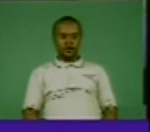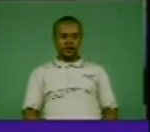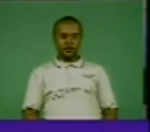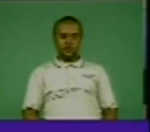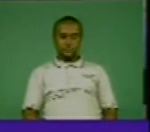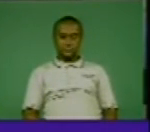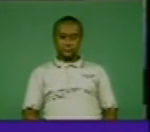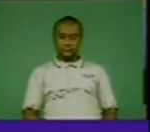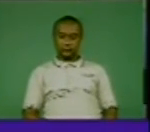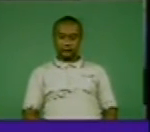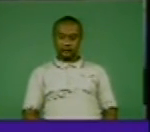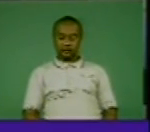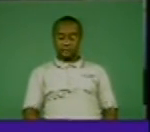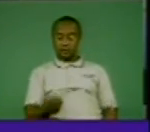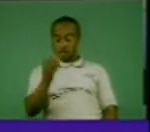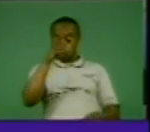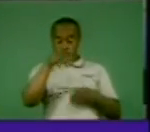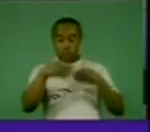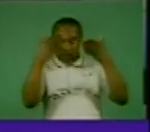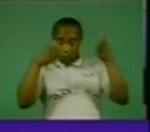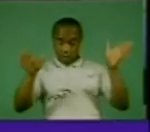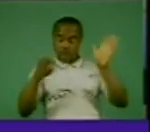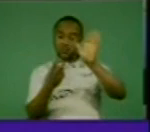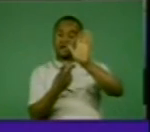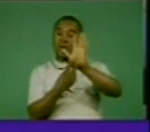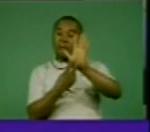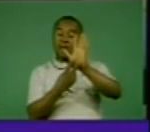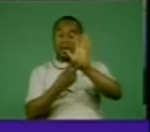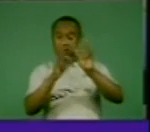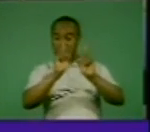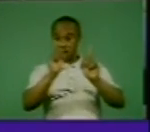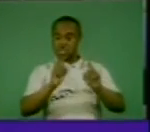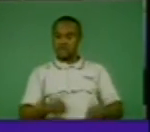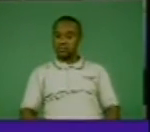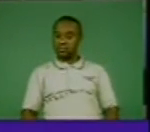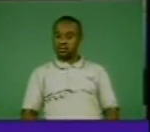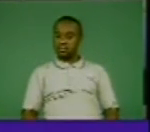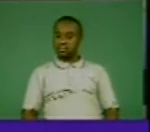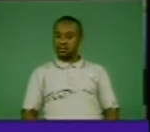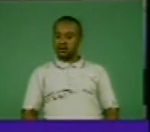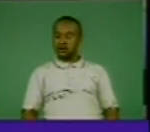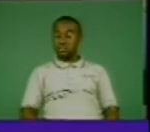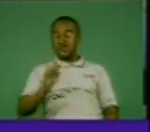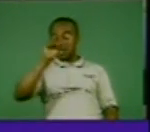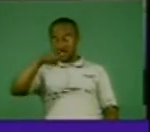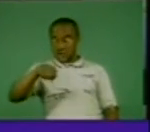kura za wazi zilikuwa 7, za hapana, kura za ndio siri zilikuwa